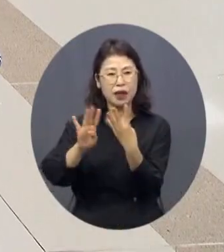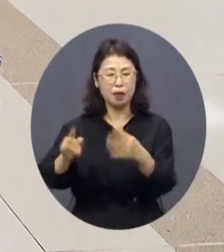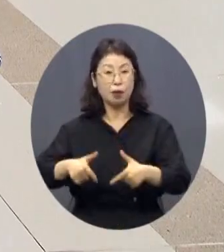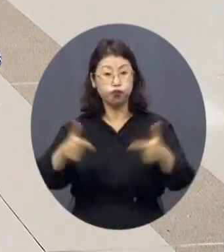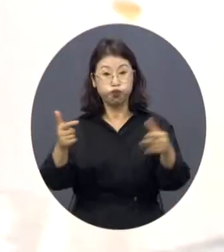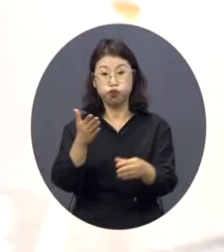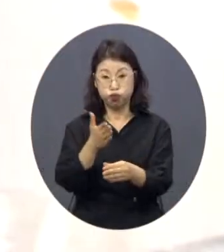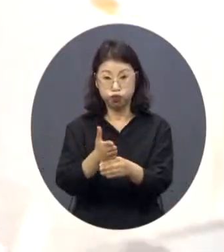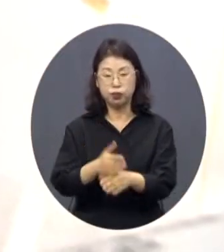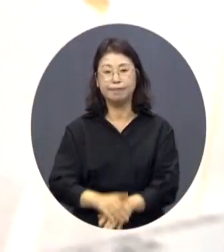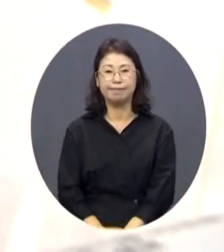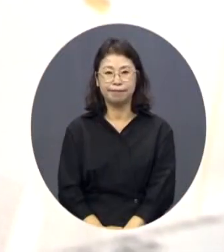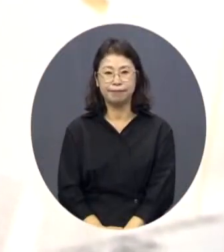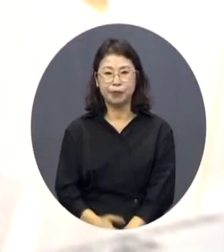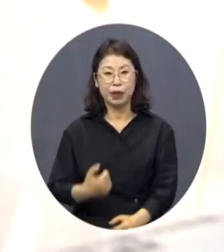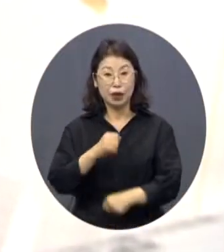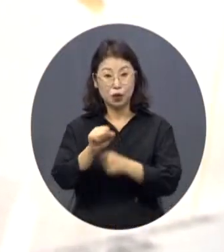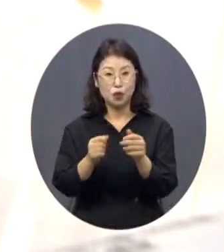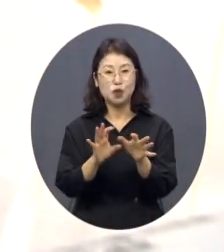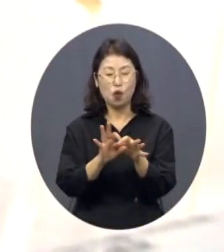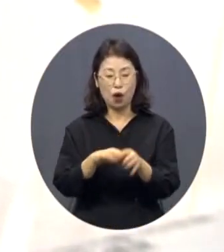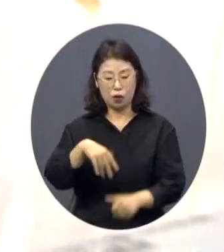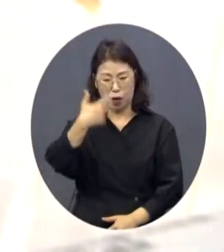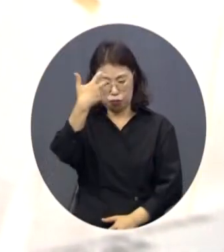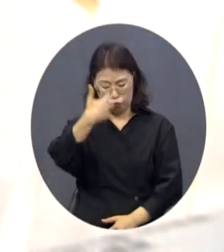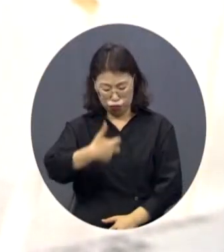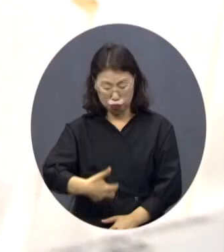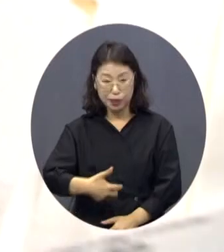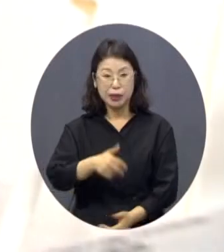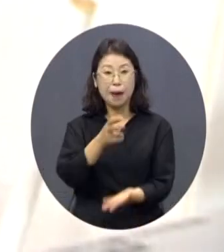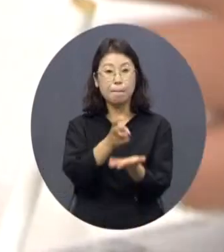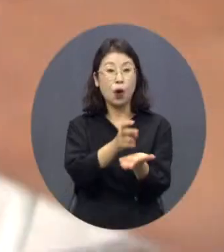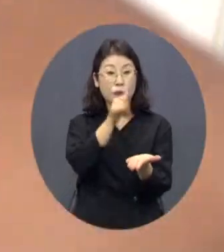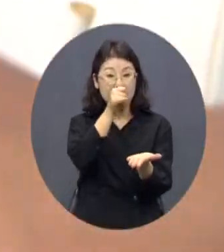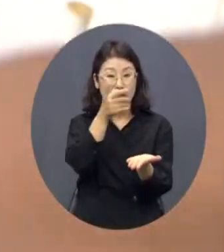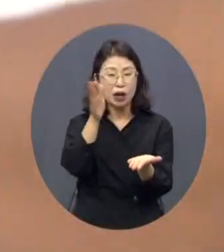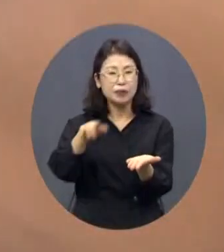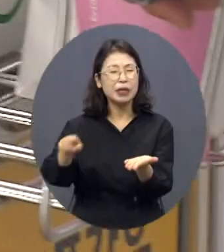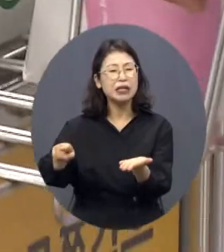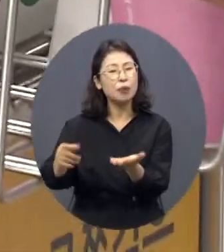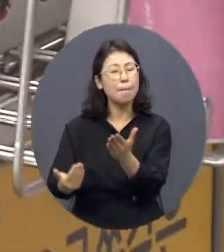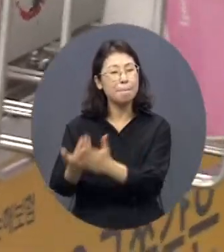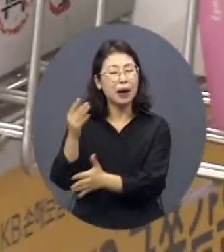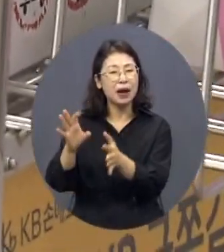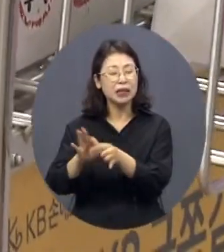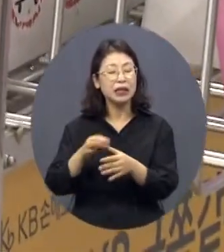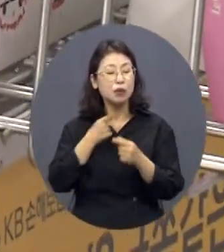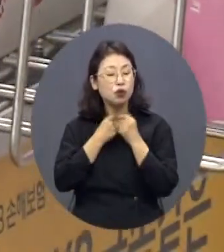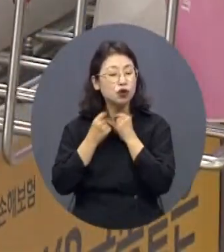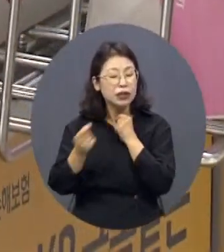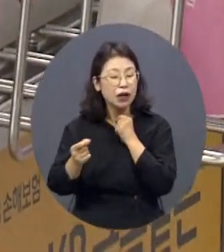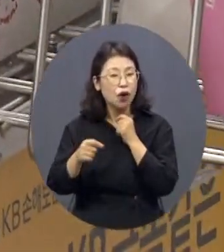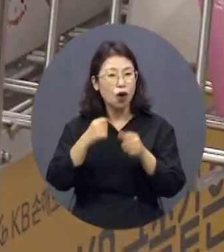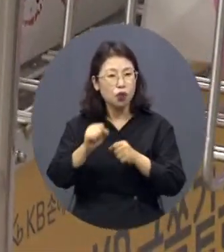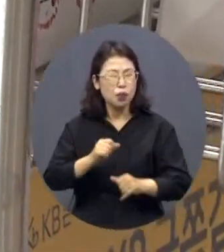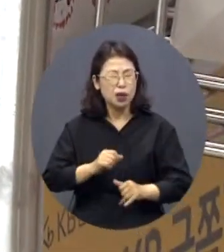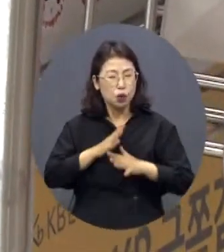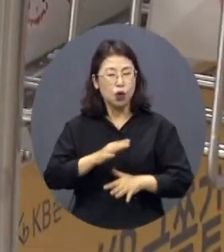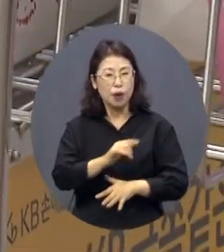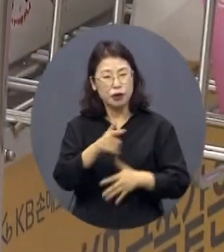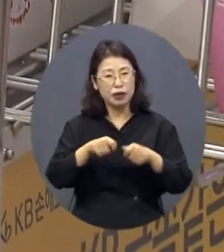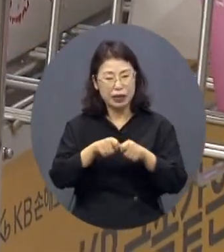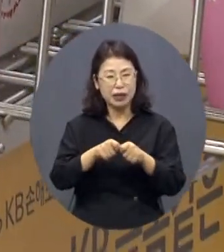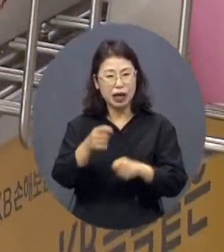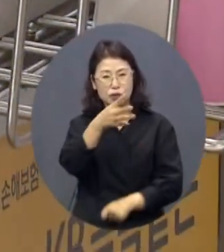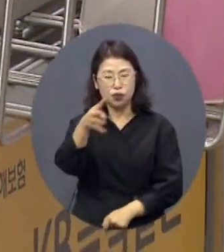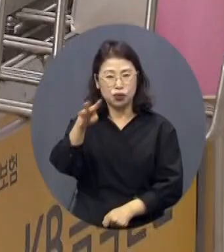급증했습니다. 반려동물에 대한 보안 검색 규정은 있지만 이번 사고처럼 목줄 제거나 반려동물 놀람 등 세부